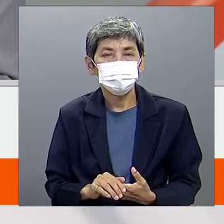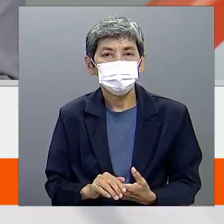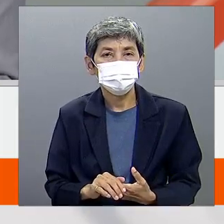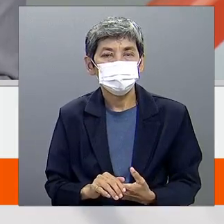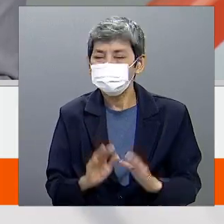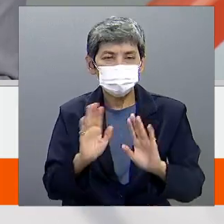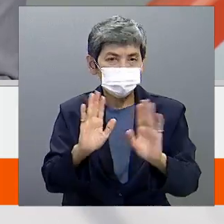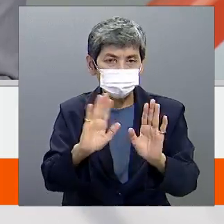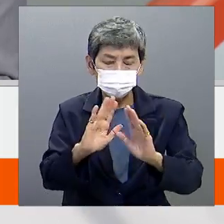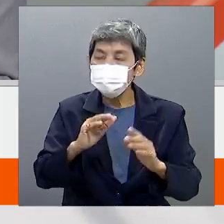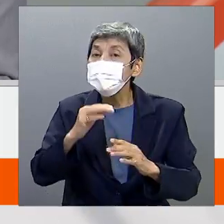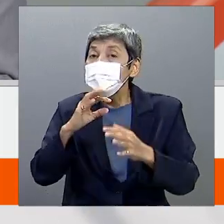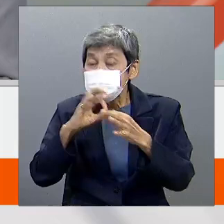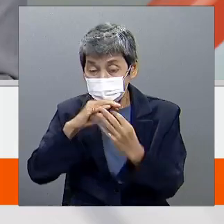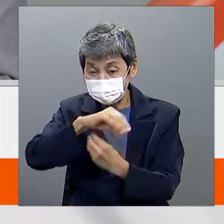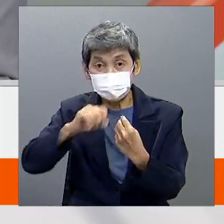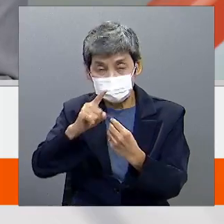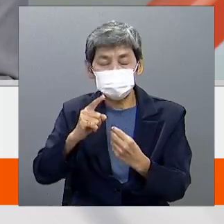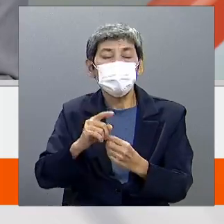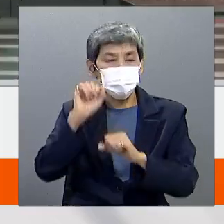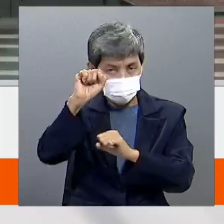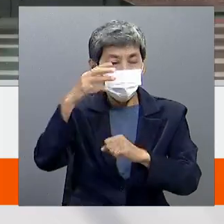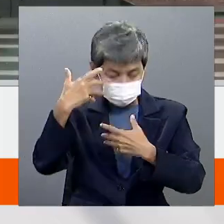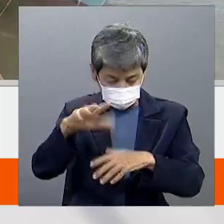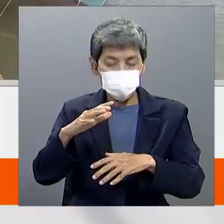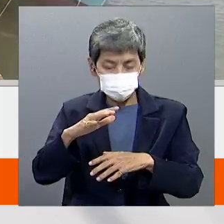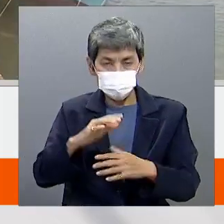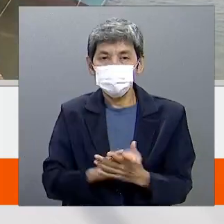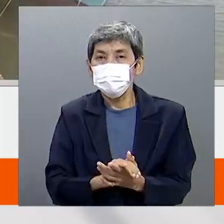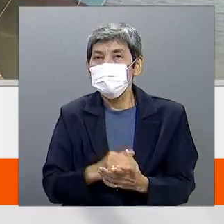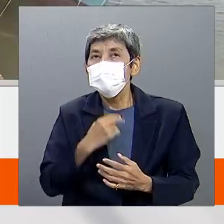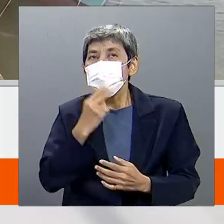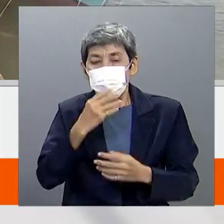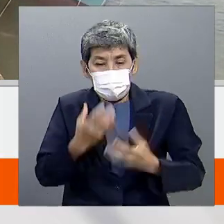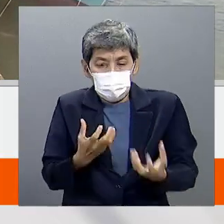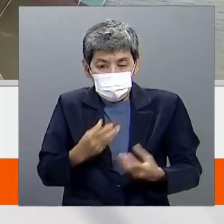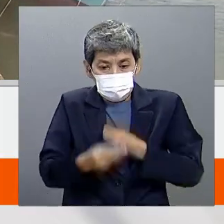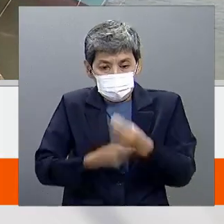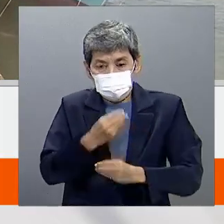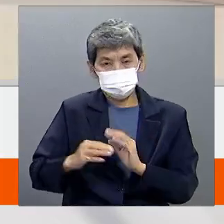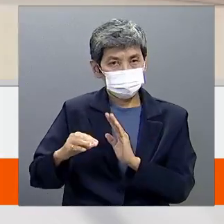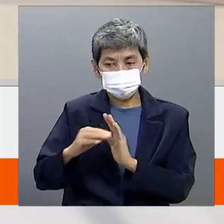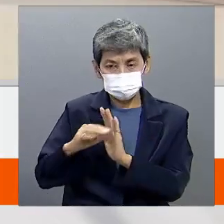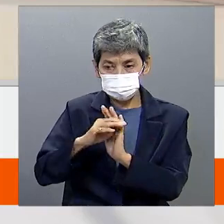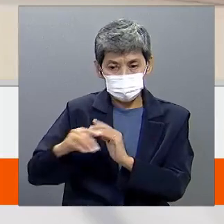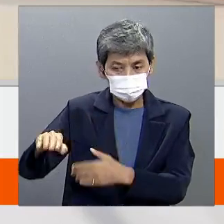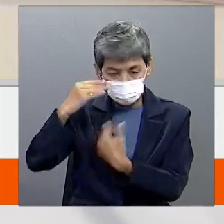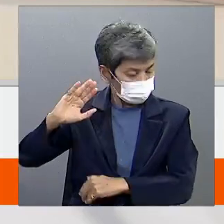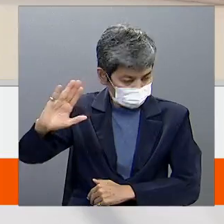การในด้านเศรษฐกิจประกาศมา2วันแล้วฮะนะครับเขาแบนสินค้าไต้หวันไปร้อยกว่ารายการแล้วนะฮะ แล้วจะมีมากไปกว่านี้อีกใช่